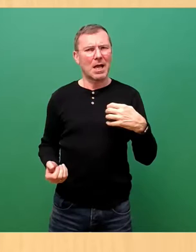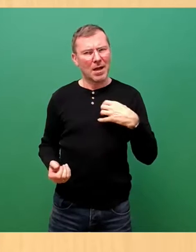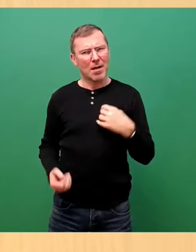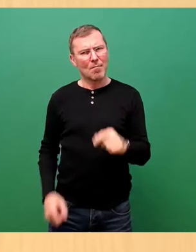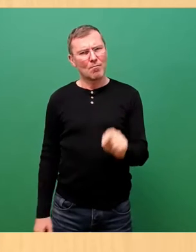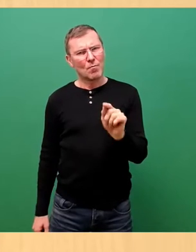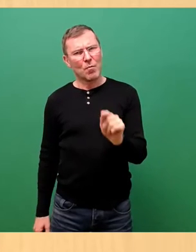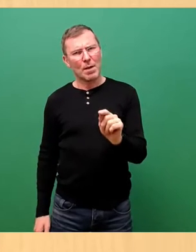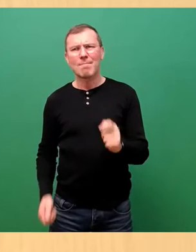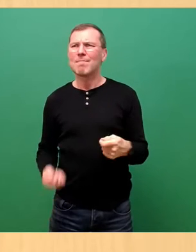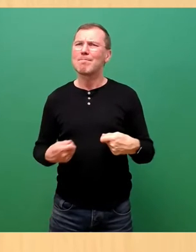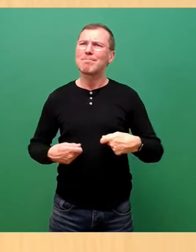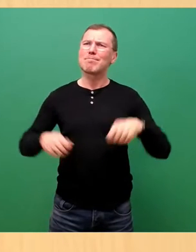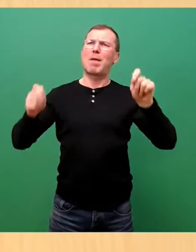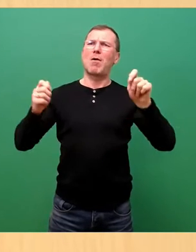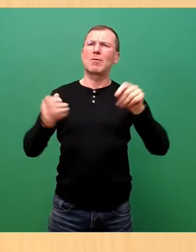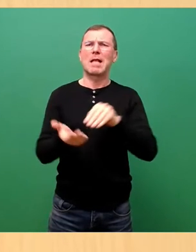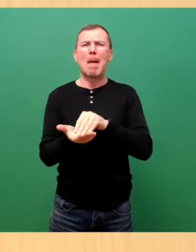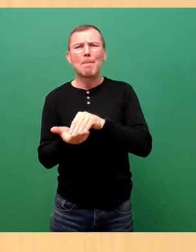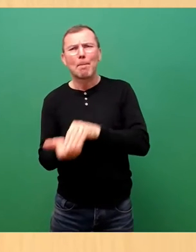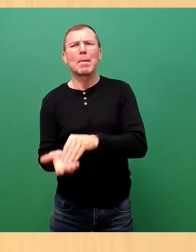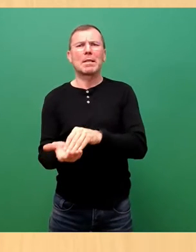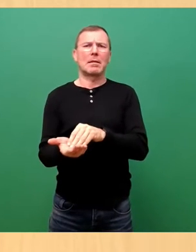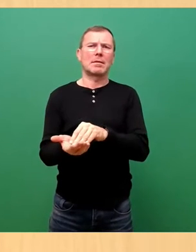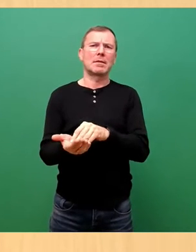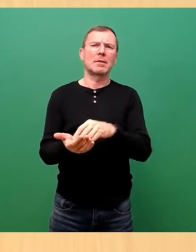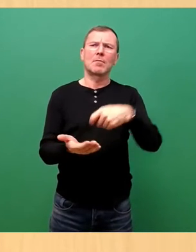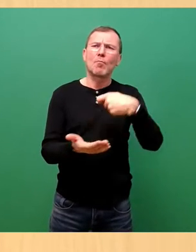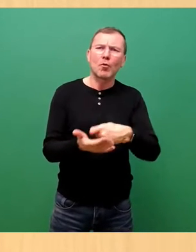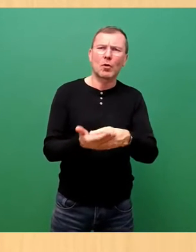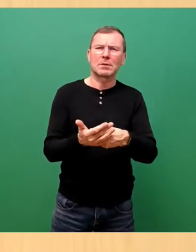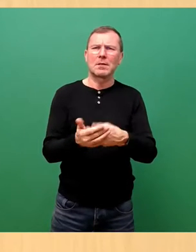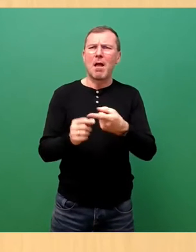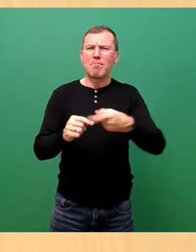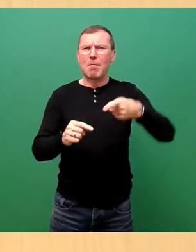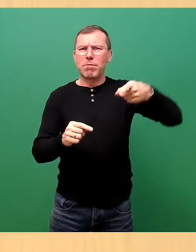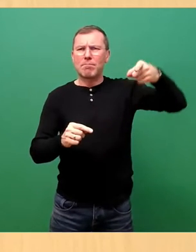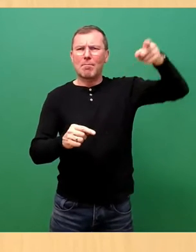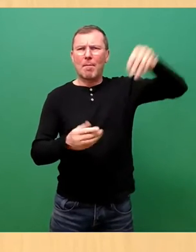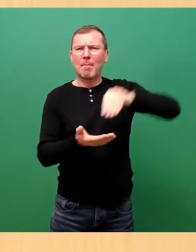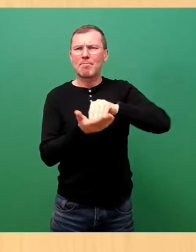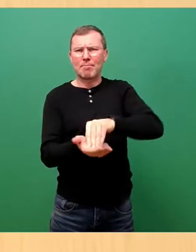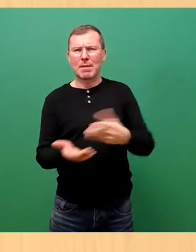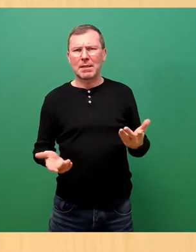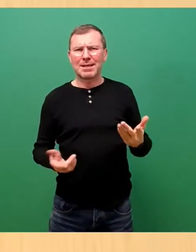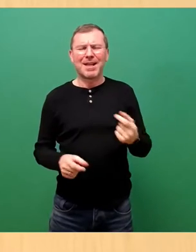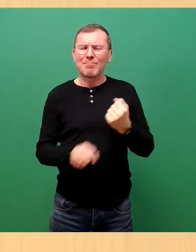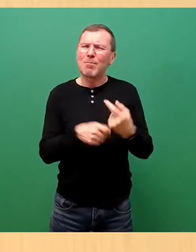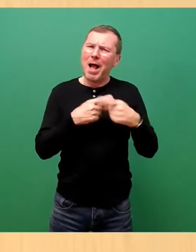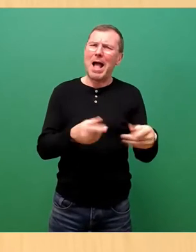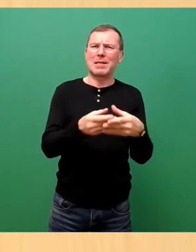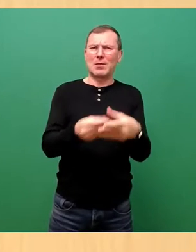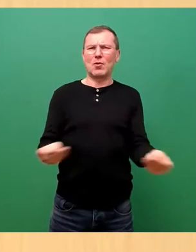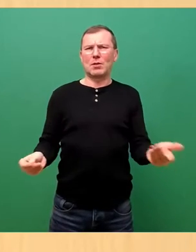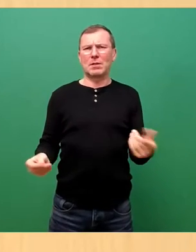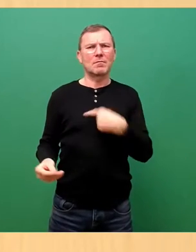des Bauens und des Mietens und der scheinbar horrend steigenden Mieten von ganz anderer Seite heranzugehen, indem wir den